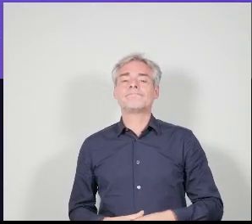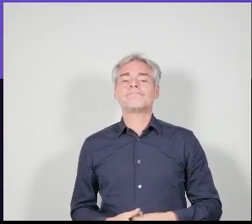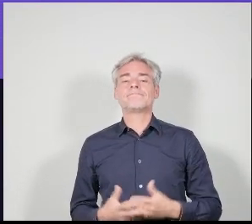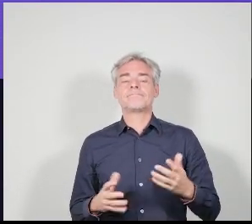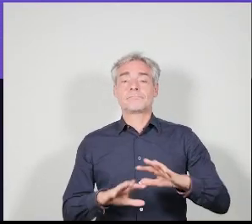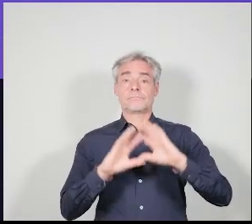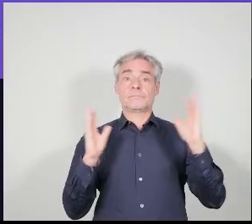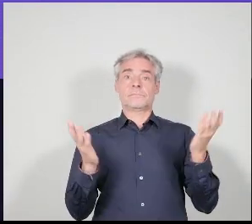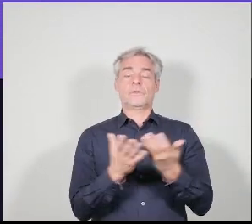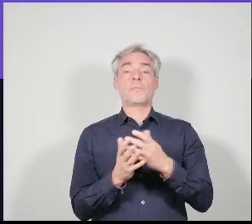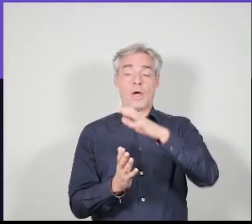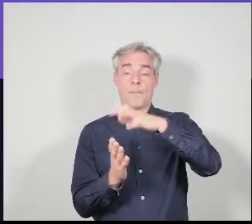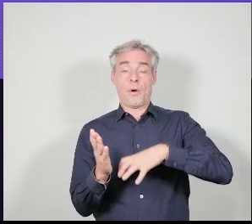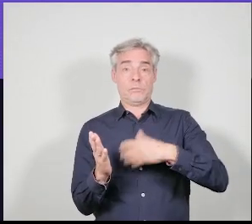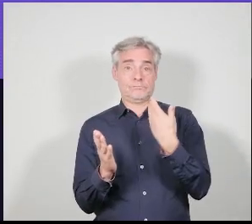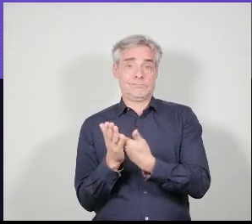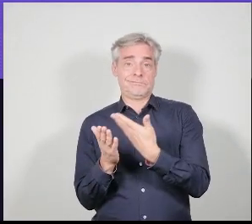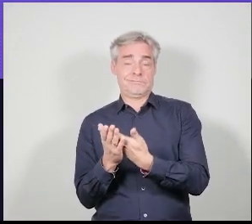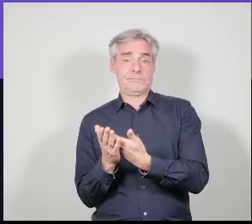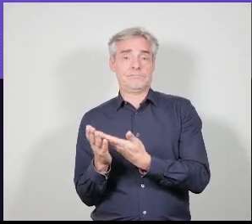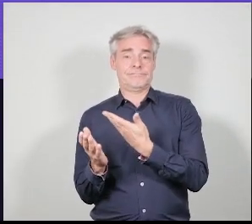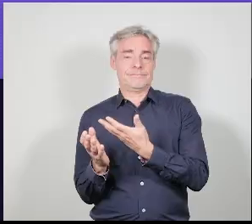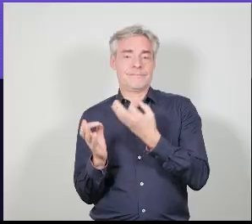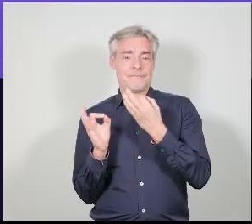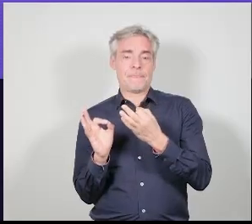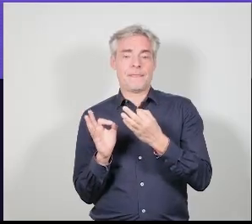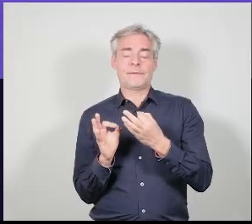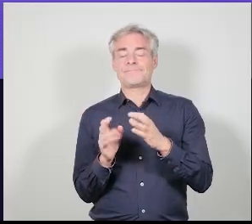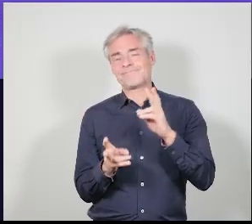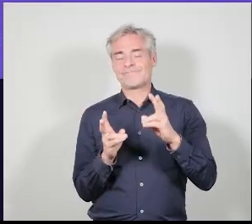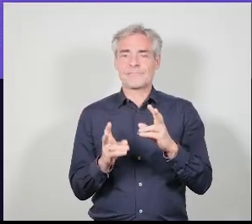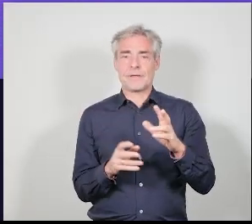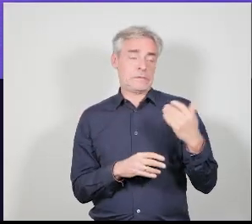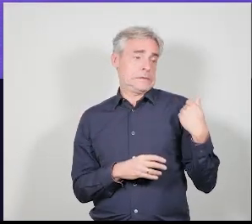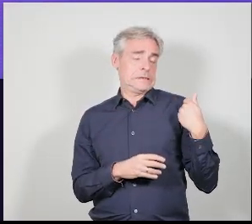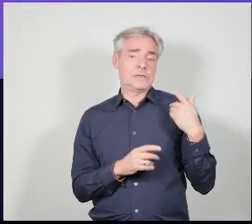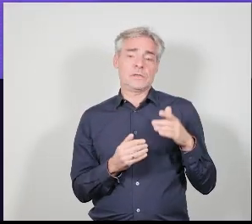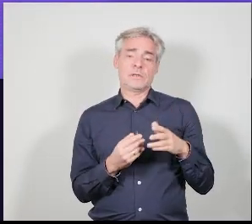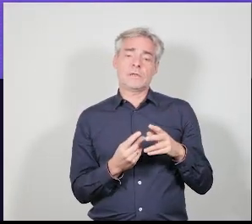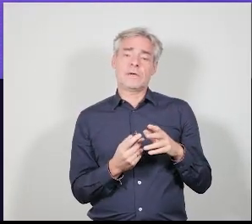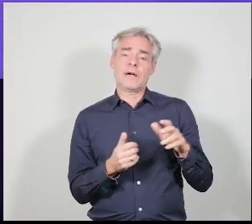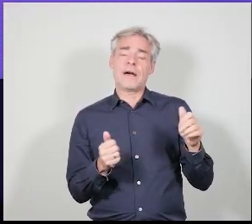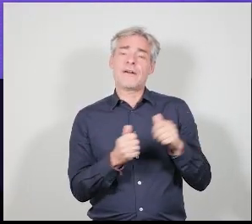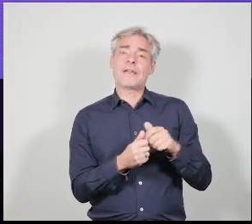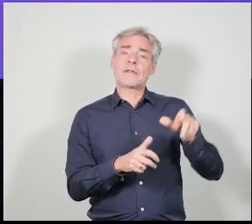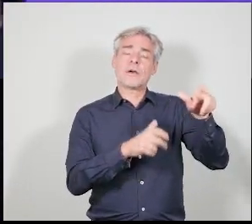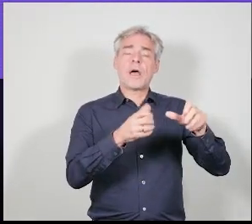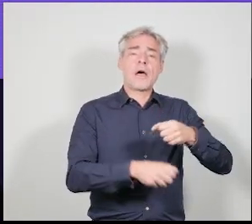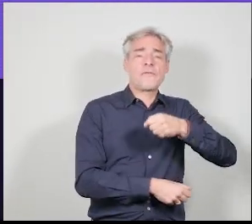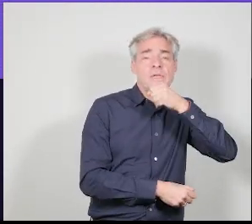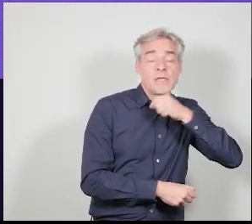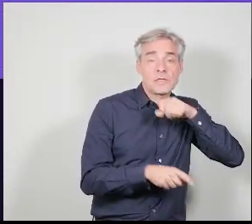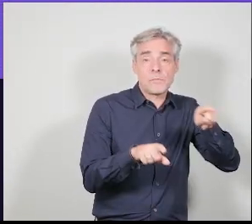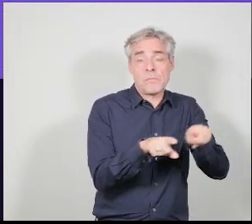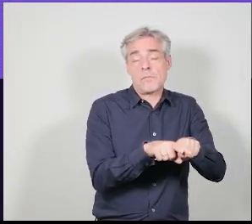Tout l'enjeu du rapport, c'était effectivement, et ça correspond un peu à ce qui se passait du côté du grand âge, c'est qu'on était